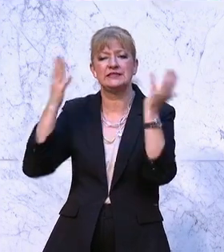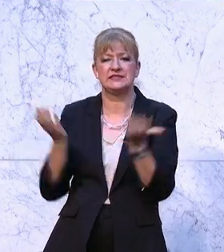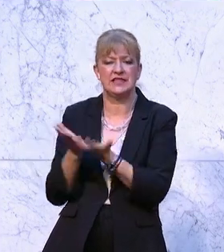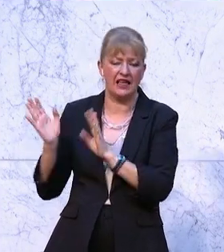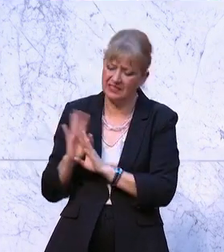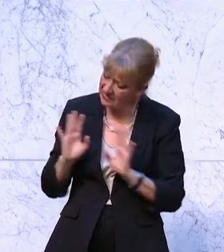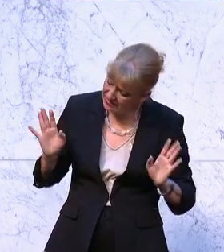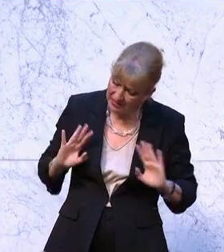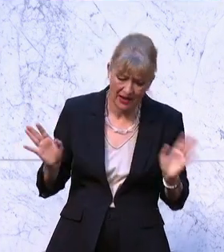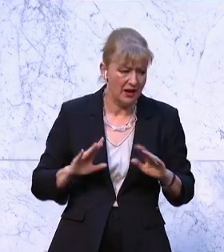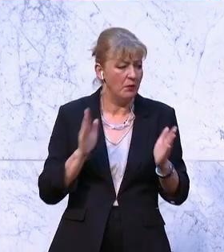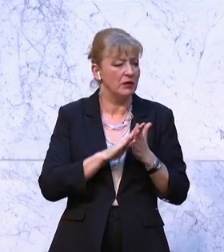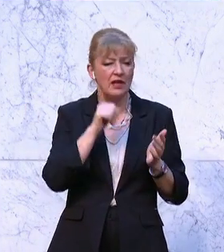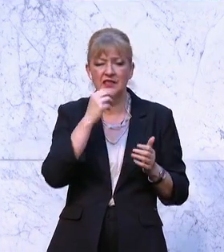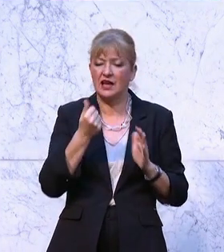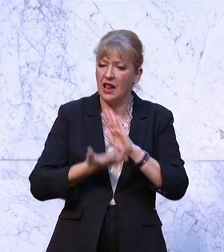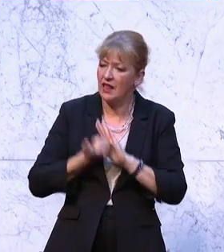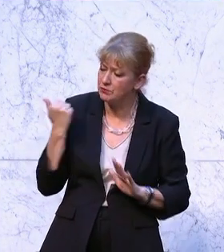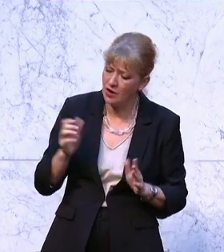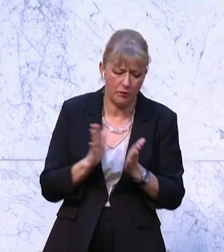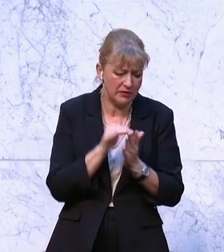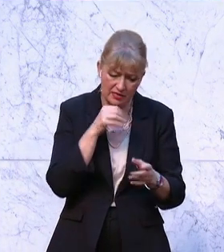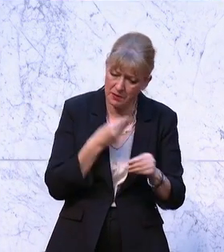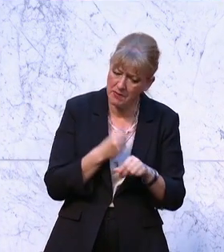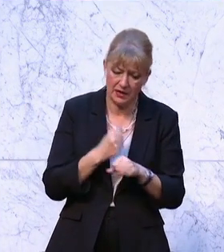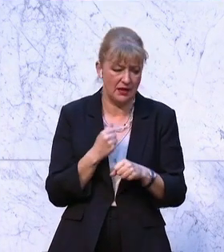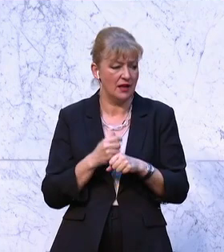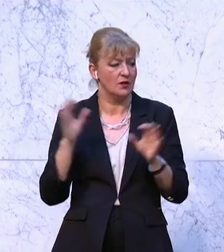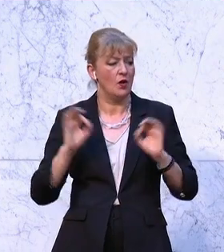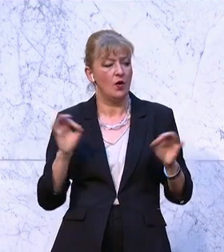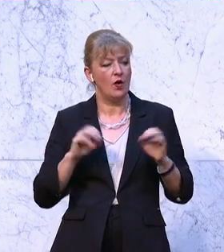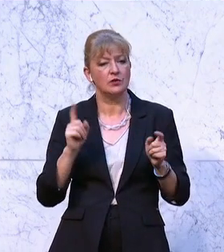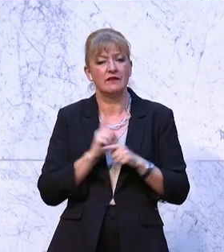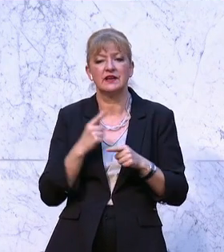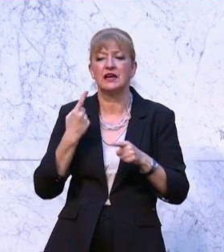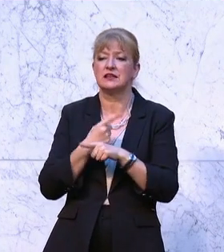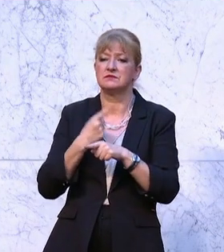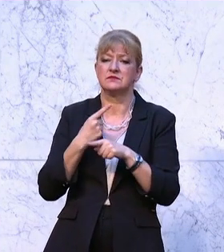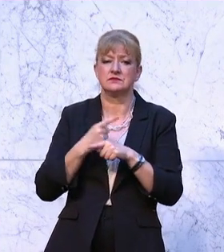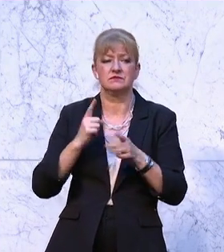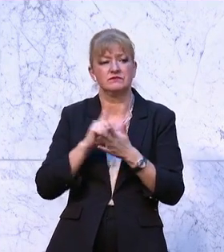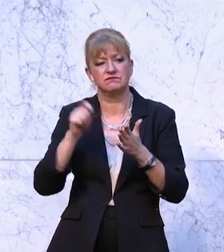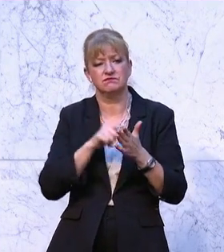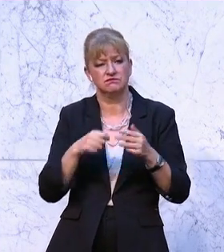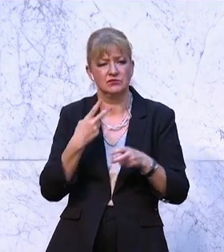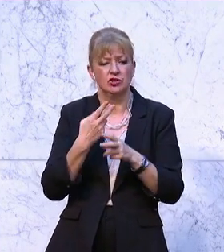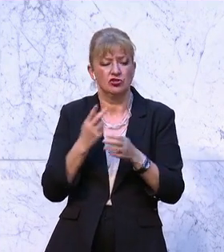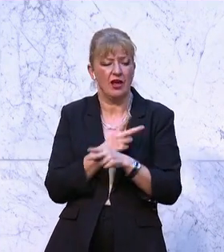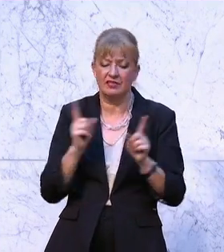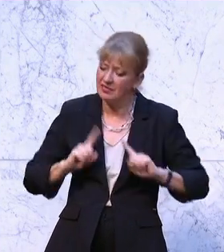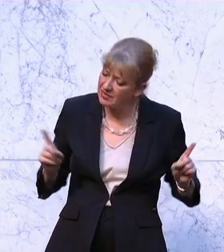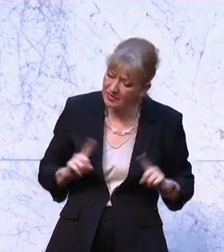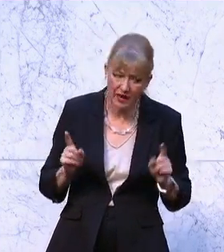mit bei der Bargeldabschaffung, machen Sie nicht mit bei der Auslagerung der Souveränität unseres Staates, indem Sie Kompetenzen an